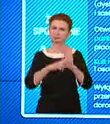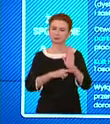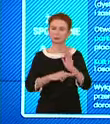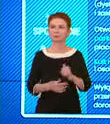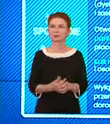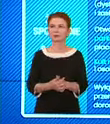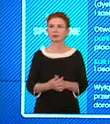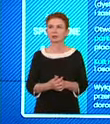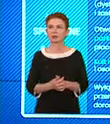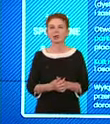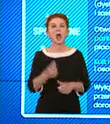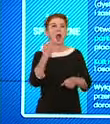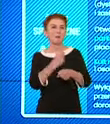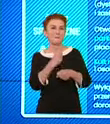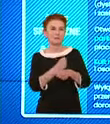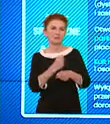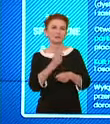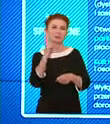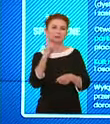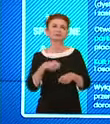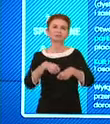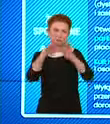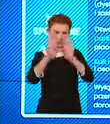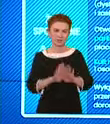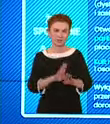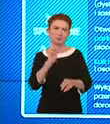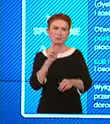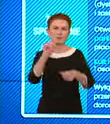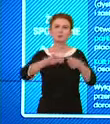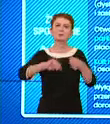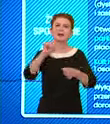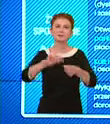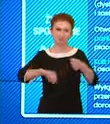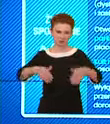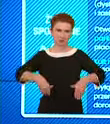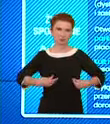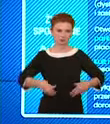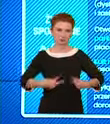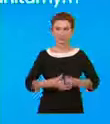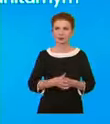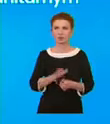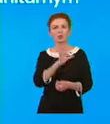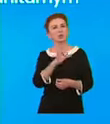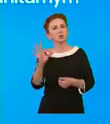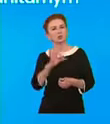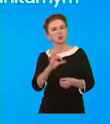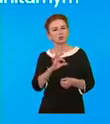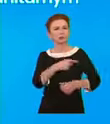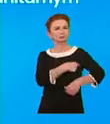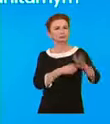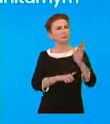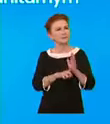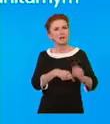Jednocześnie pracownicy sklepów będą poddawani kontroli zdrowia, w szczególności mierzenie temperatury